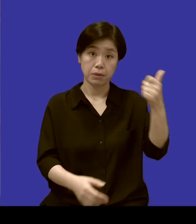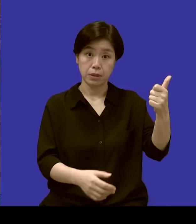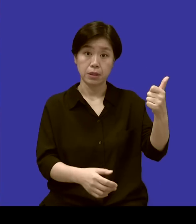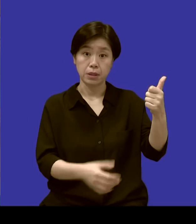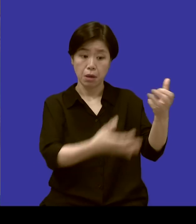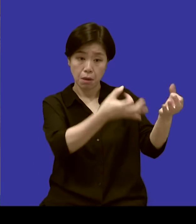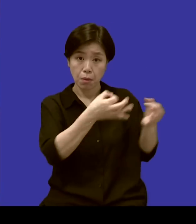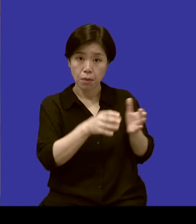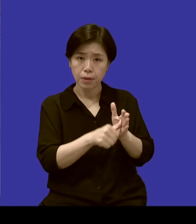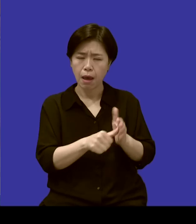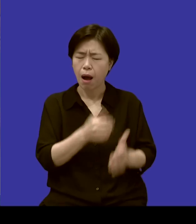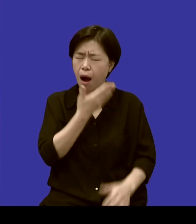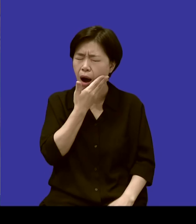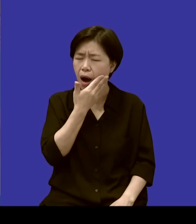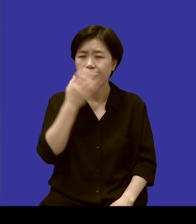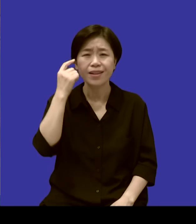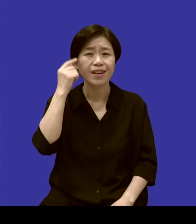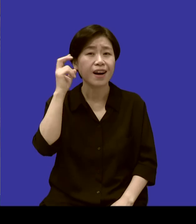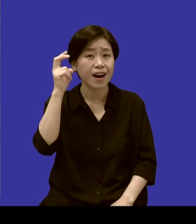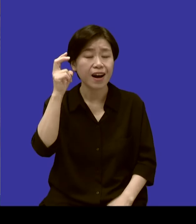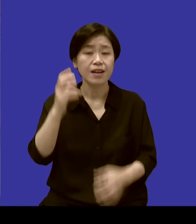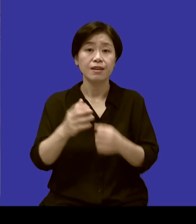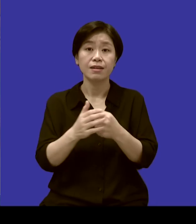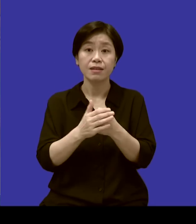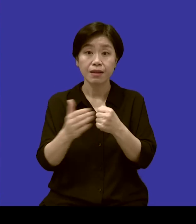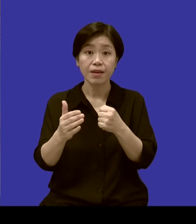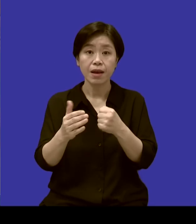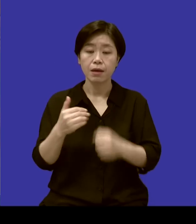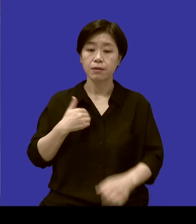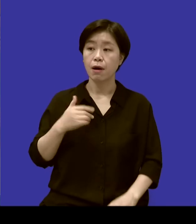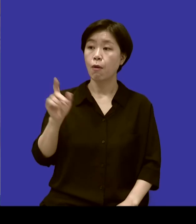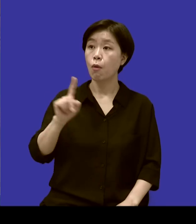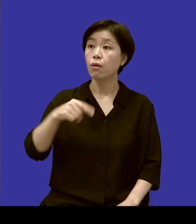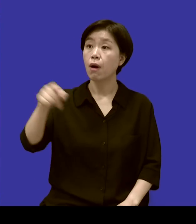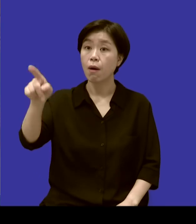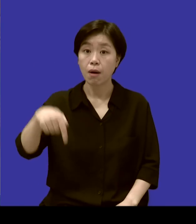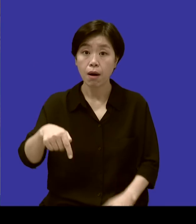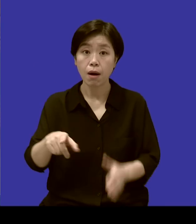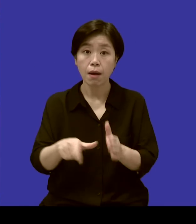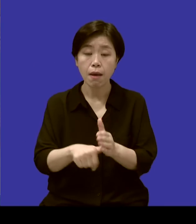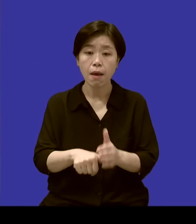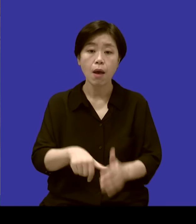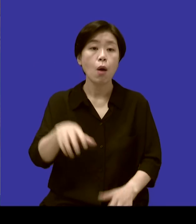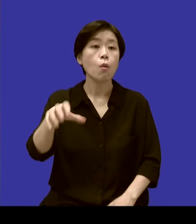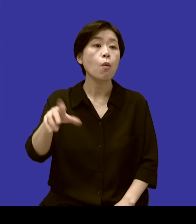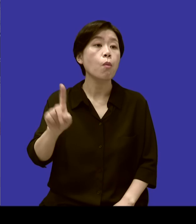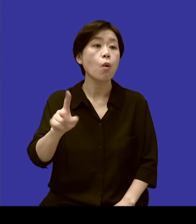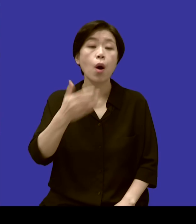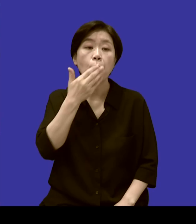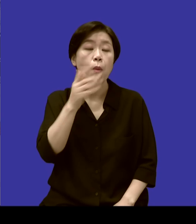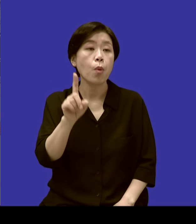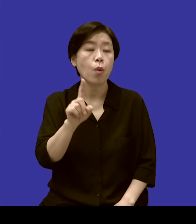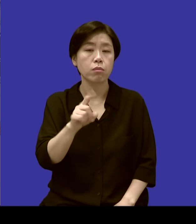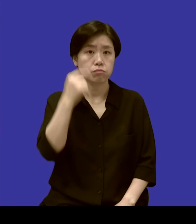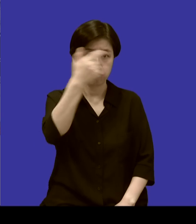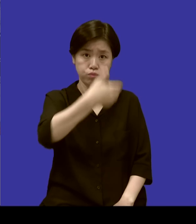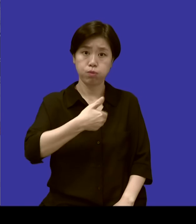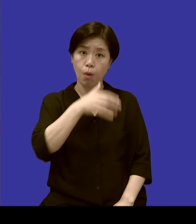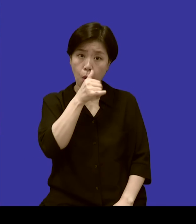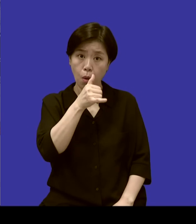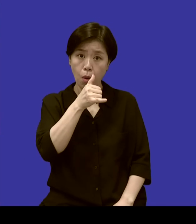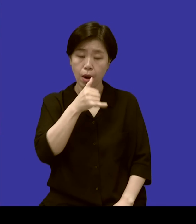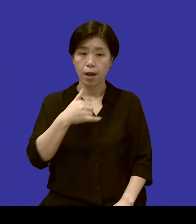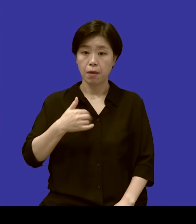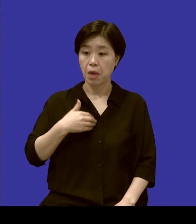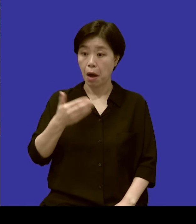어디를 외출에 갔다 오면은 뭘 먹었냐 왜 먹은 음식에 따라 장소를 아버지는 분석하세요. 아, 정말요?